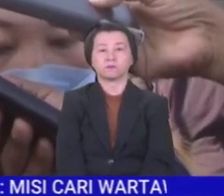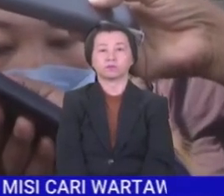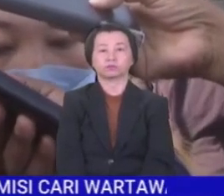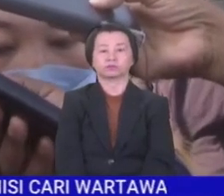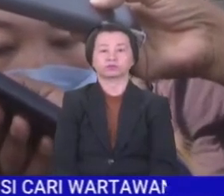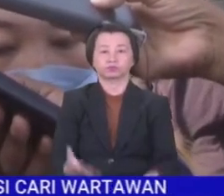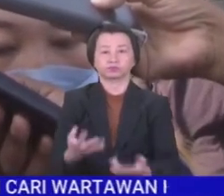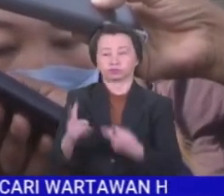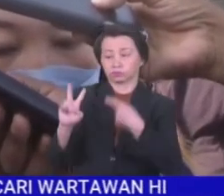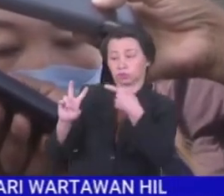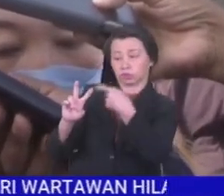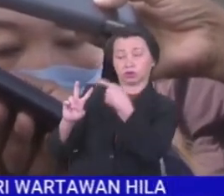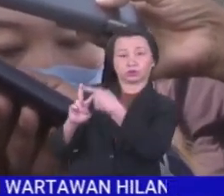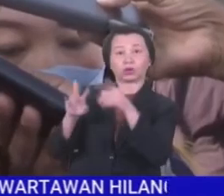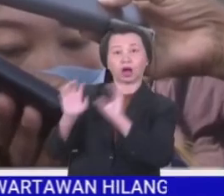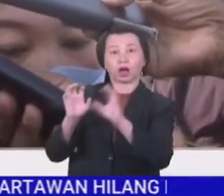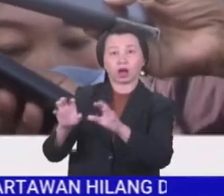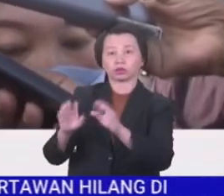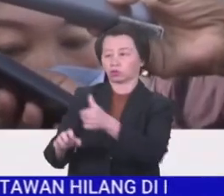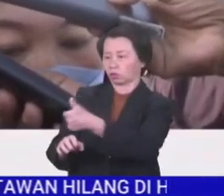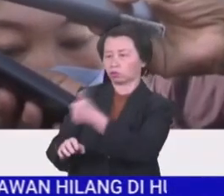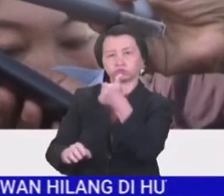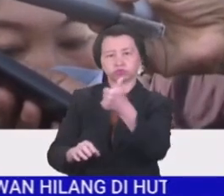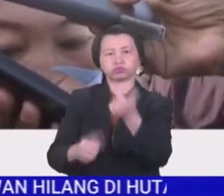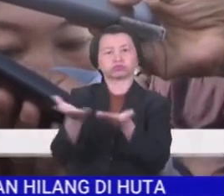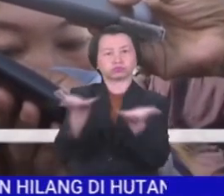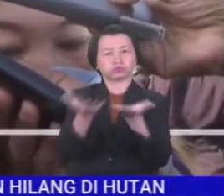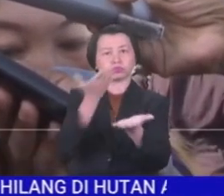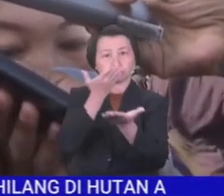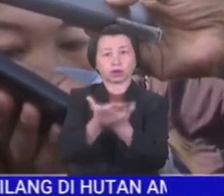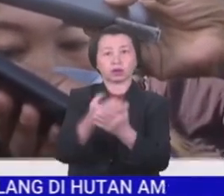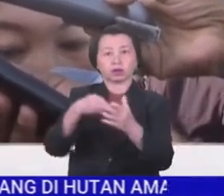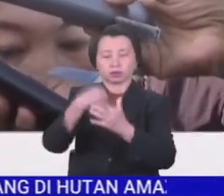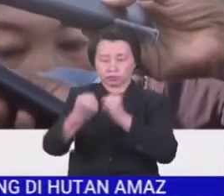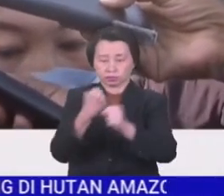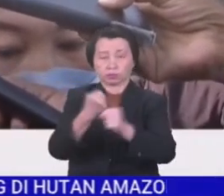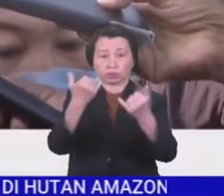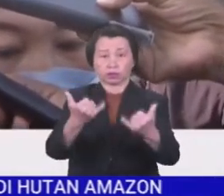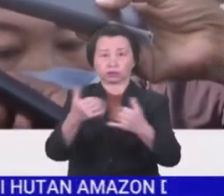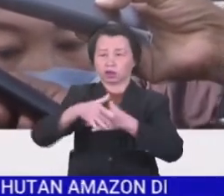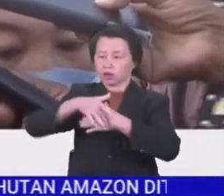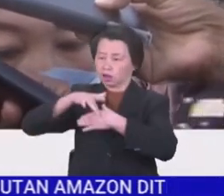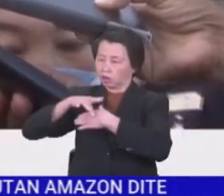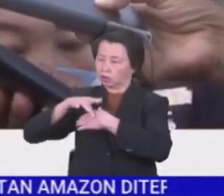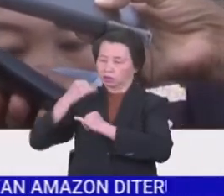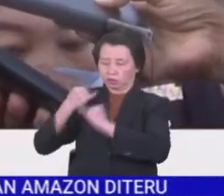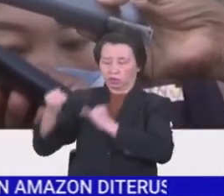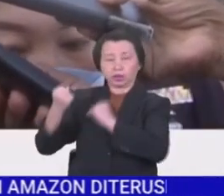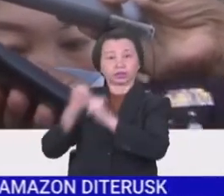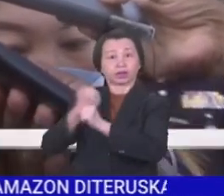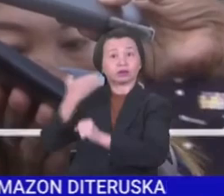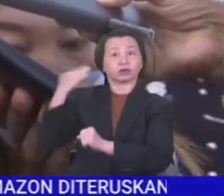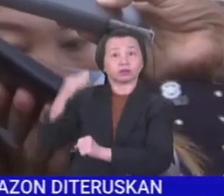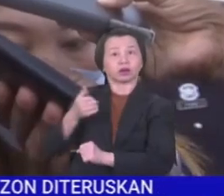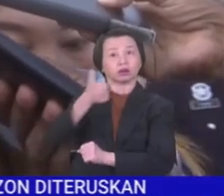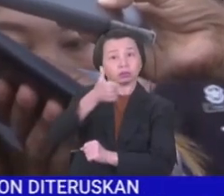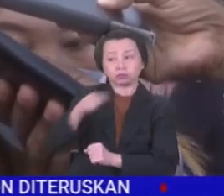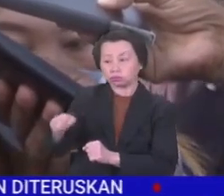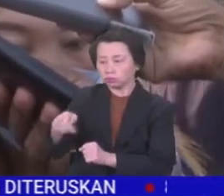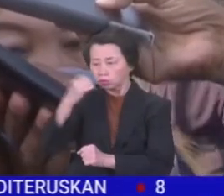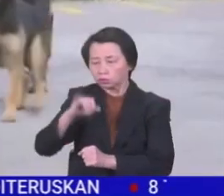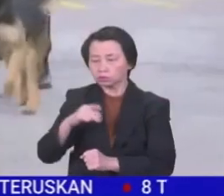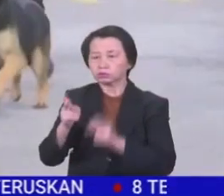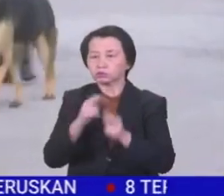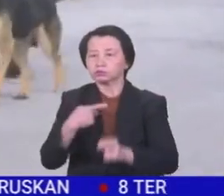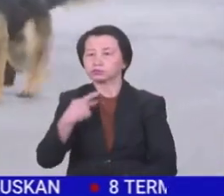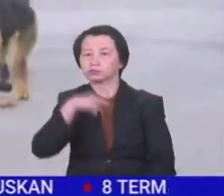So, kedua-dua ekor anjing ini telah memberi khidmatan terbaik dalam tahun ini dan juga awal tahun ini, akhir tahun lepas, dalam usaha untuk kita